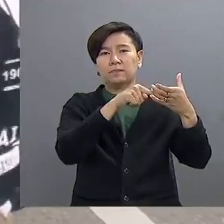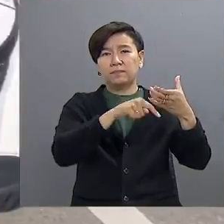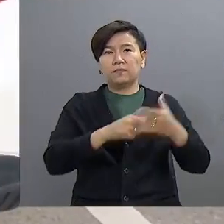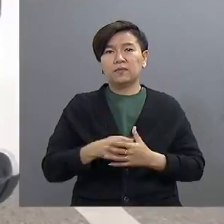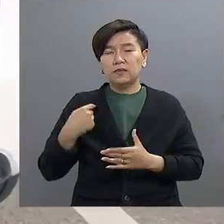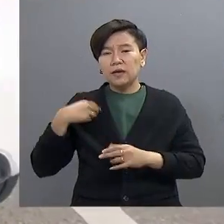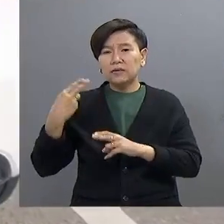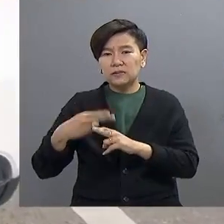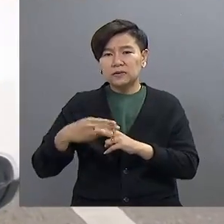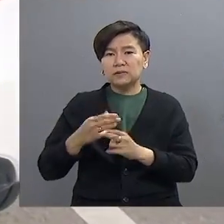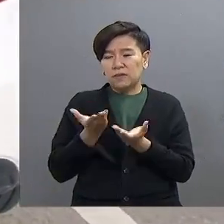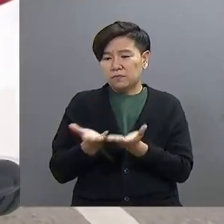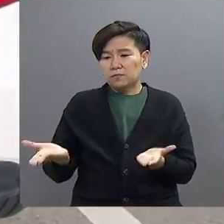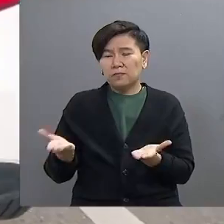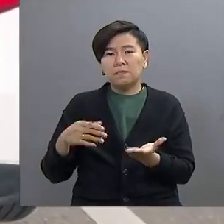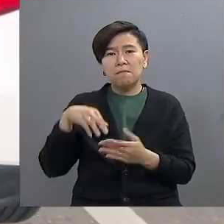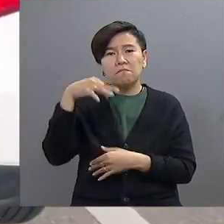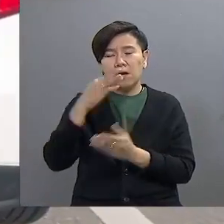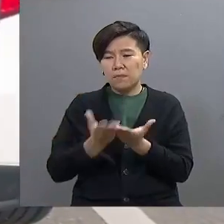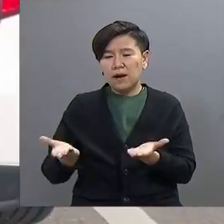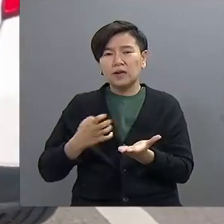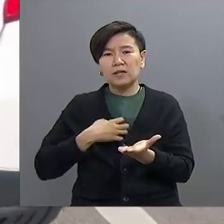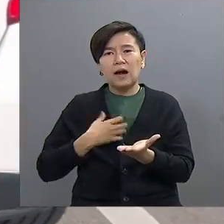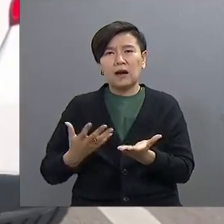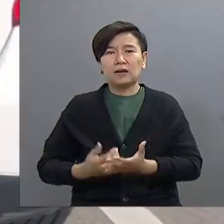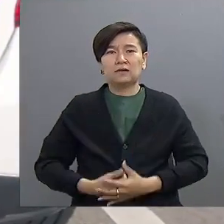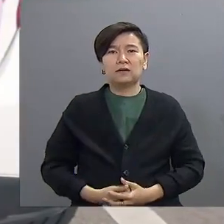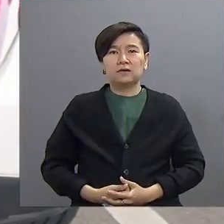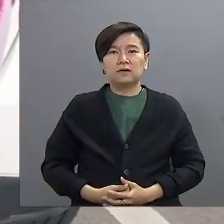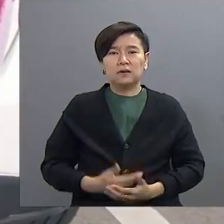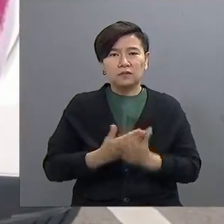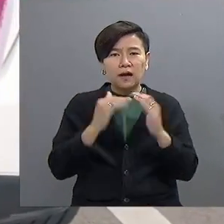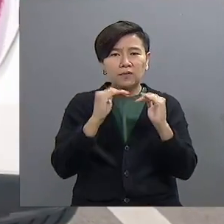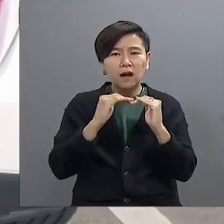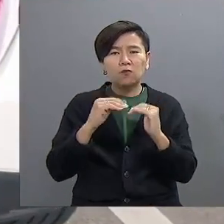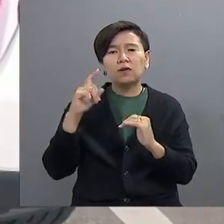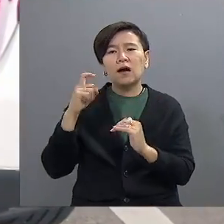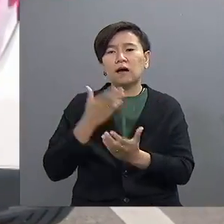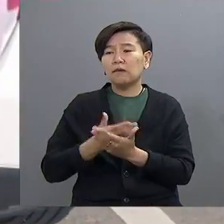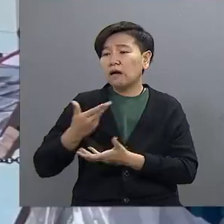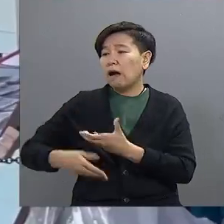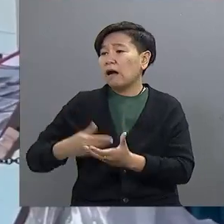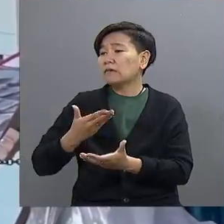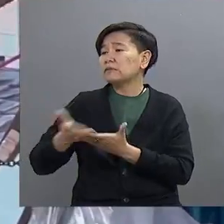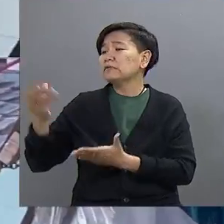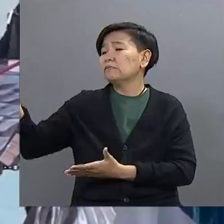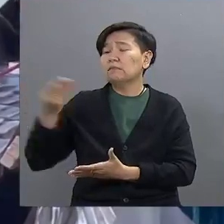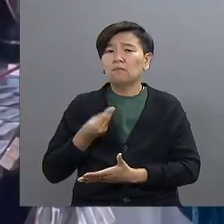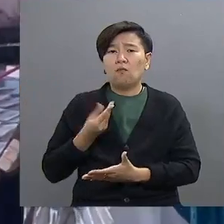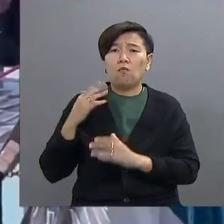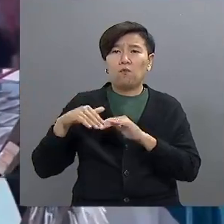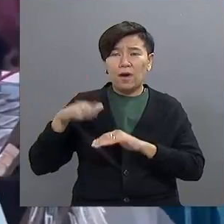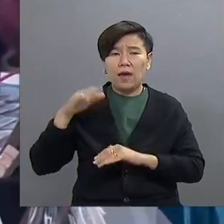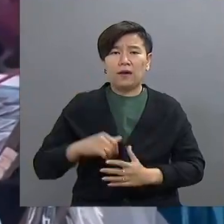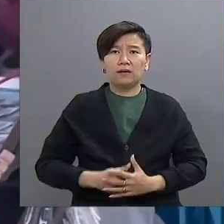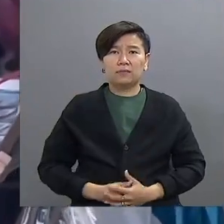และได้ขายแพลตฟอร์มไม่ได้ใจว่าคิดจะได้หรือเปล่าเพราะว่ามันมีคนสมัครหลายคนนะคะแล้วเดี๋ยวเขาต้องคัดเลือก คุณผู้ชมคะ